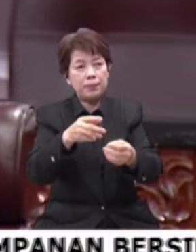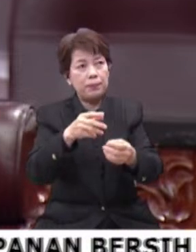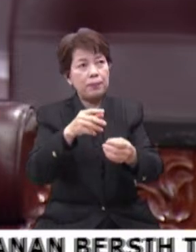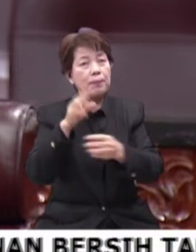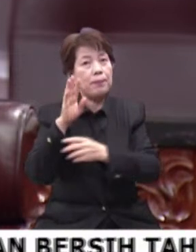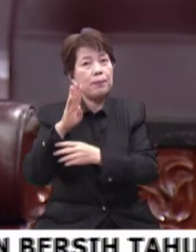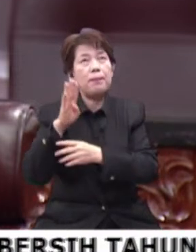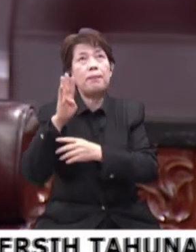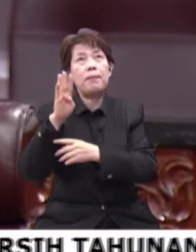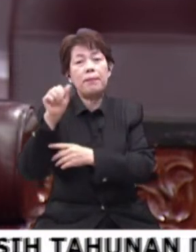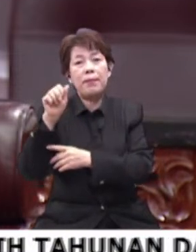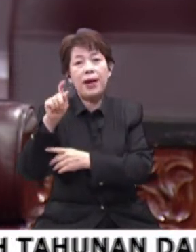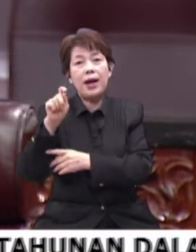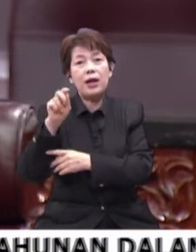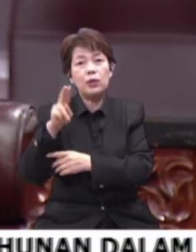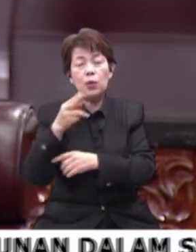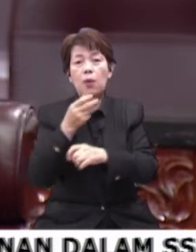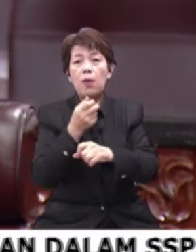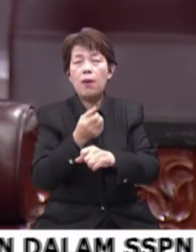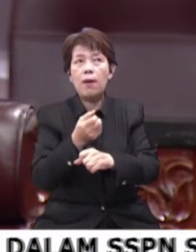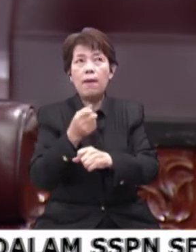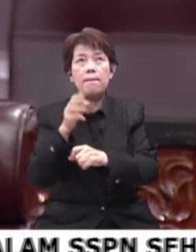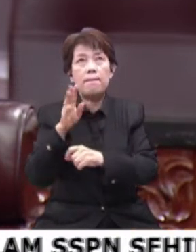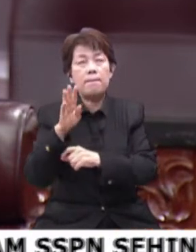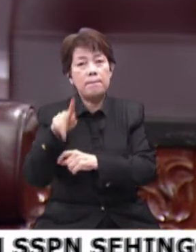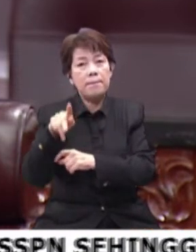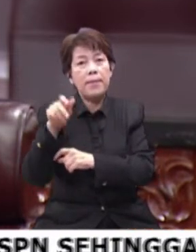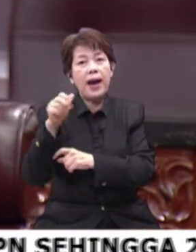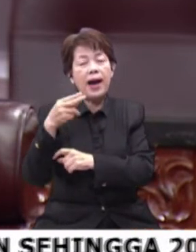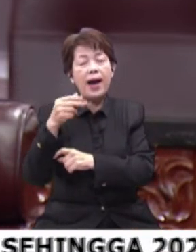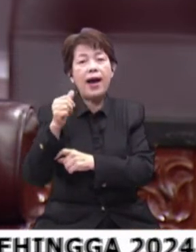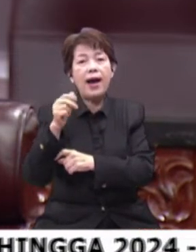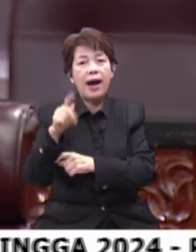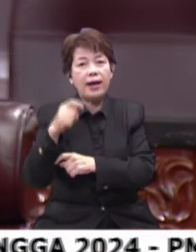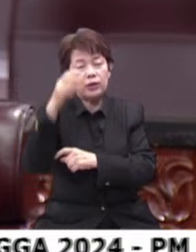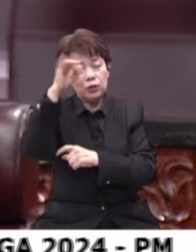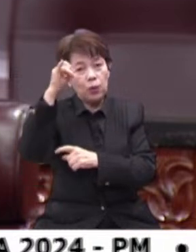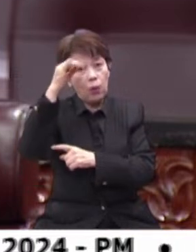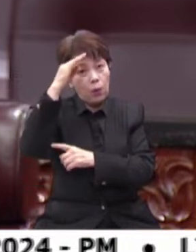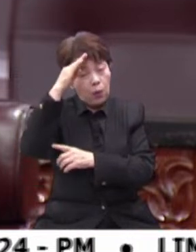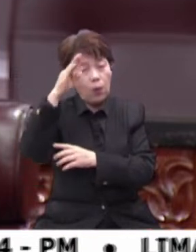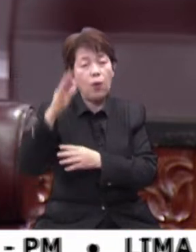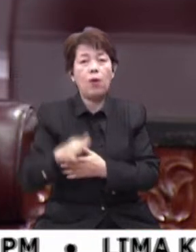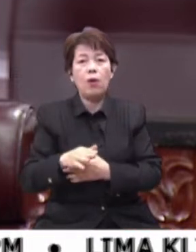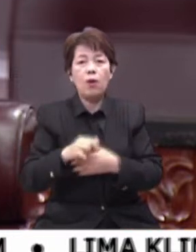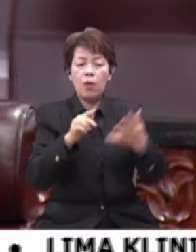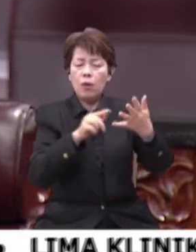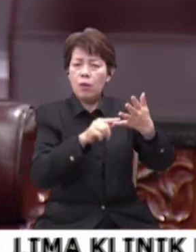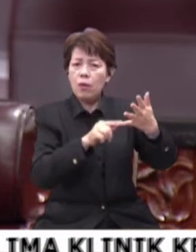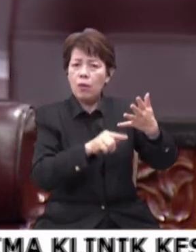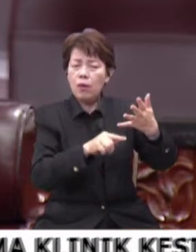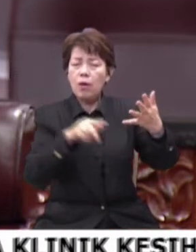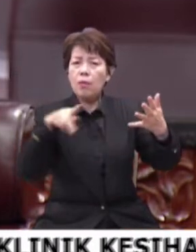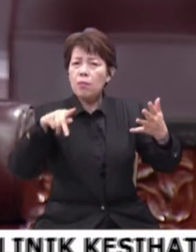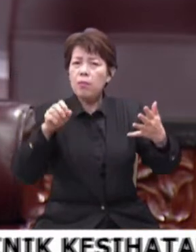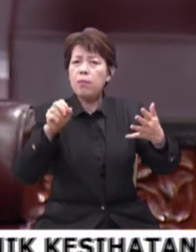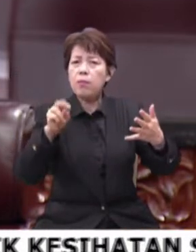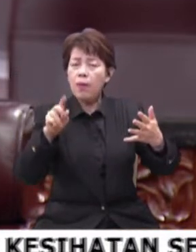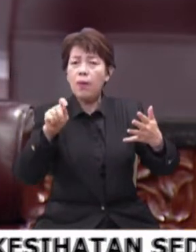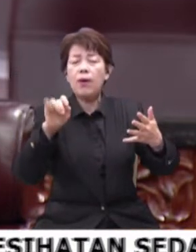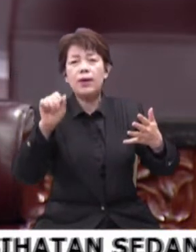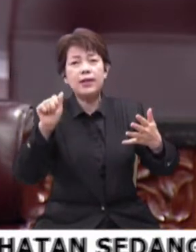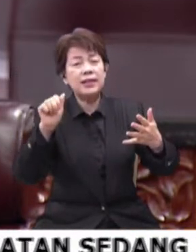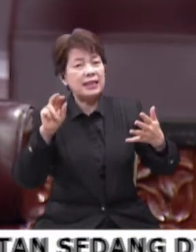Pahat pemeliharaan hutan bakau Sungai peradin Pontianak tumbuhan endemik